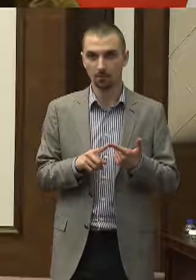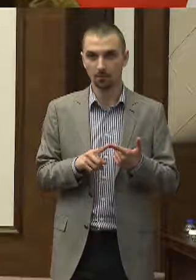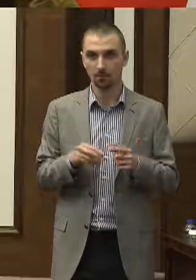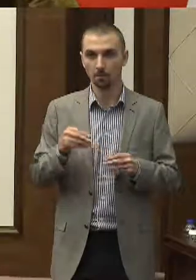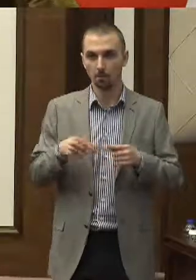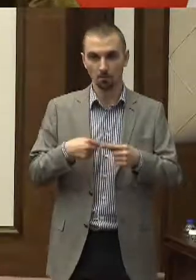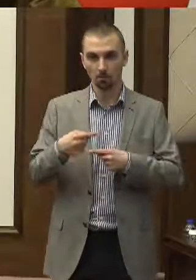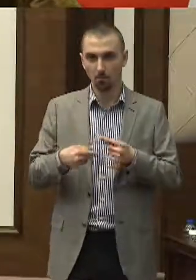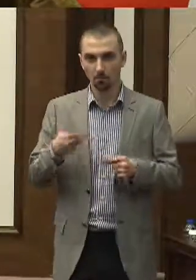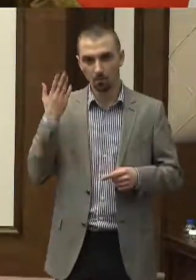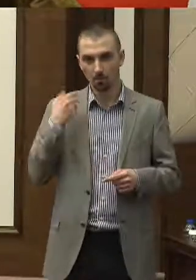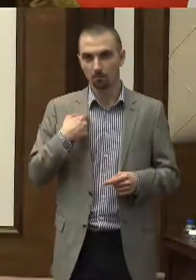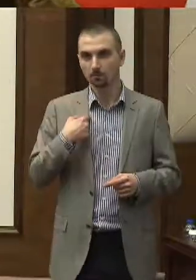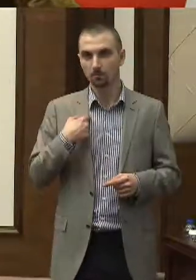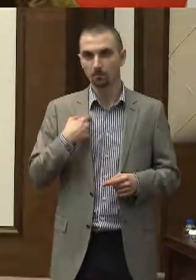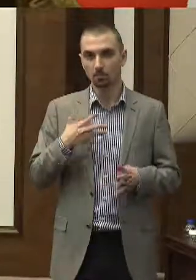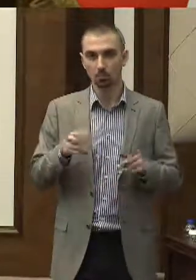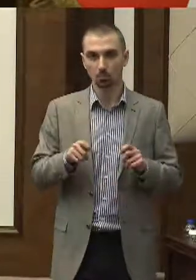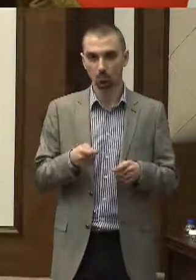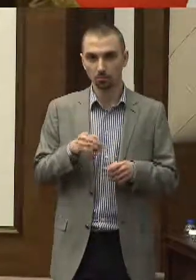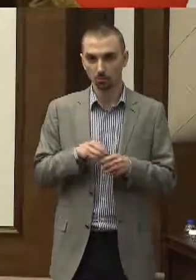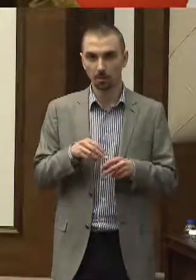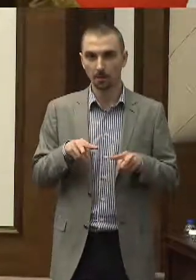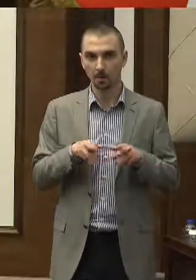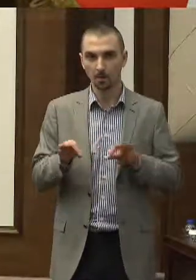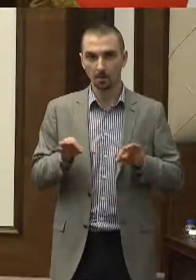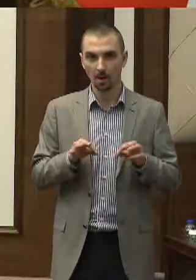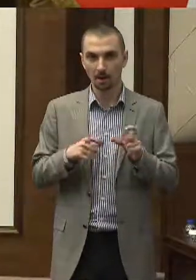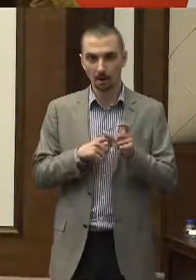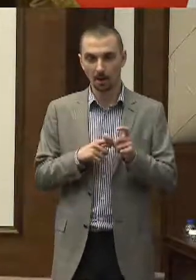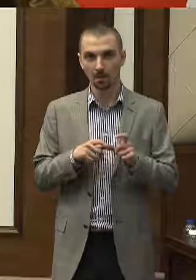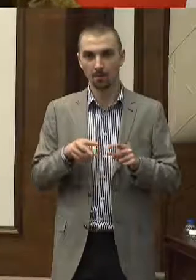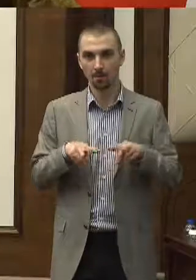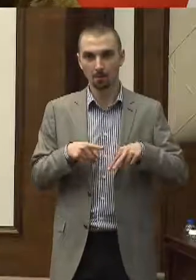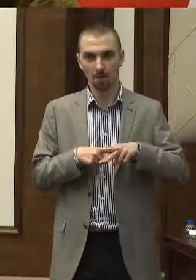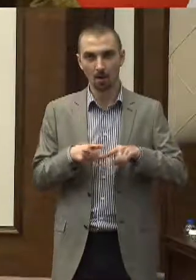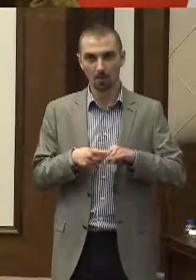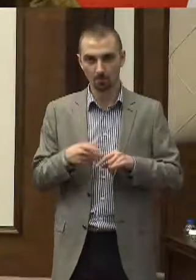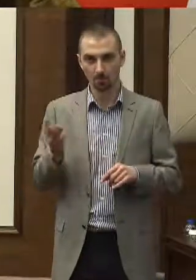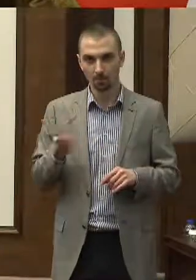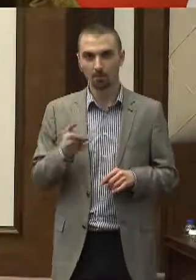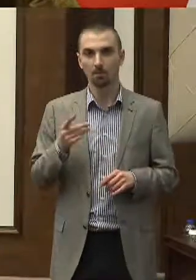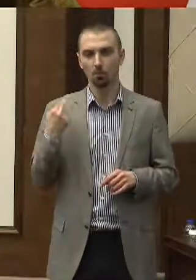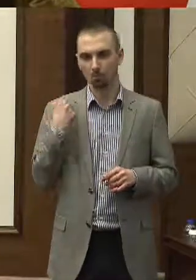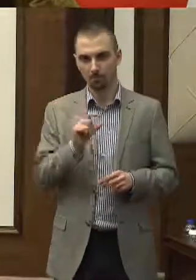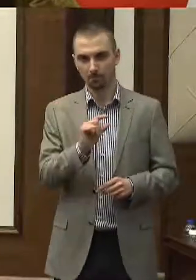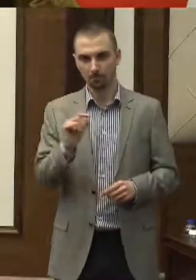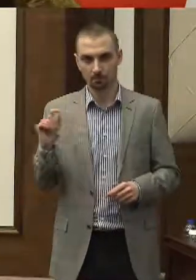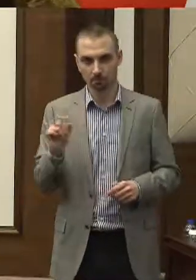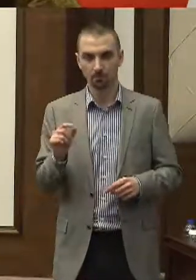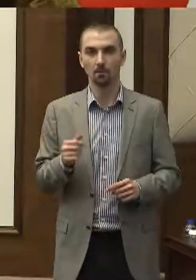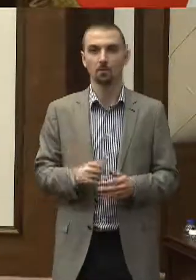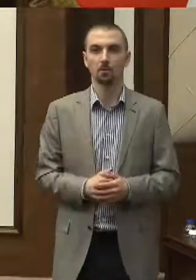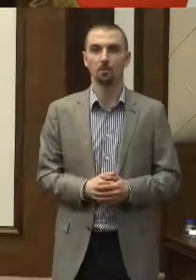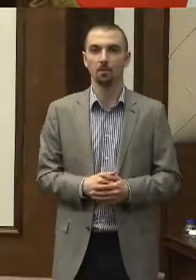Mülkiyeti belediyemize ait Büyükçekmece ilçesi Mimar Sinan Mahallesi 1157 parsel sayılı taşınmaz üzerinde